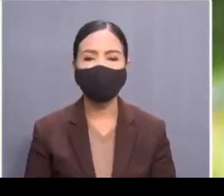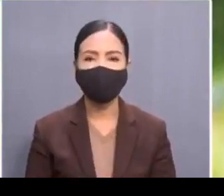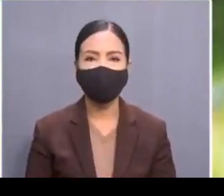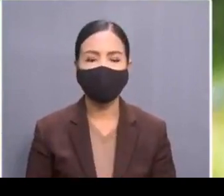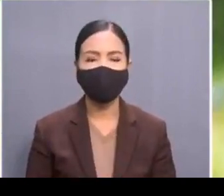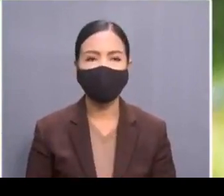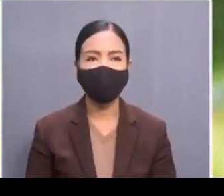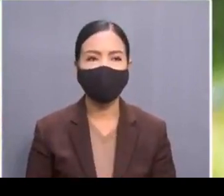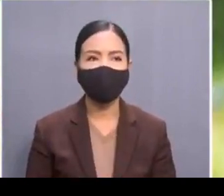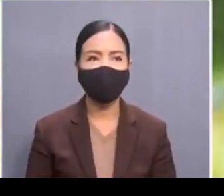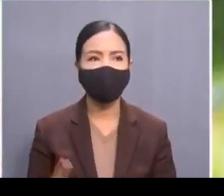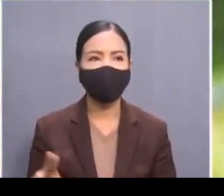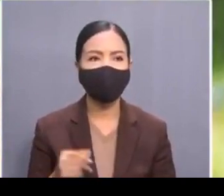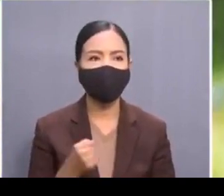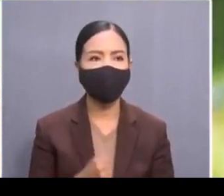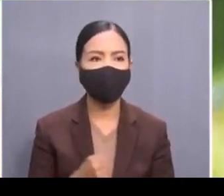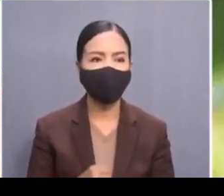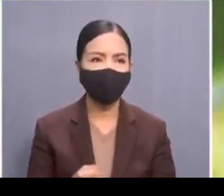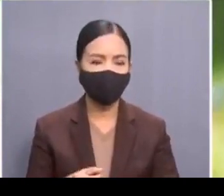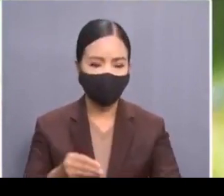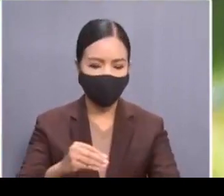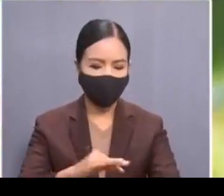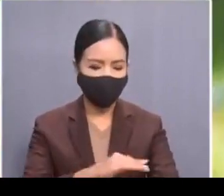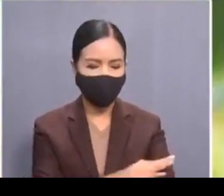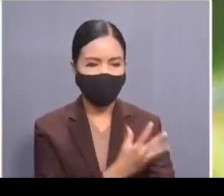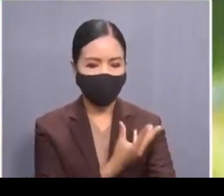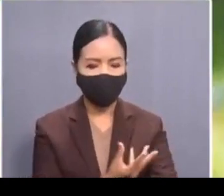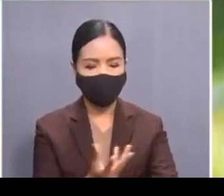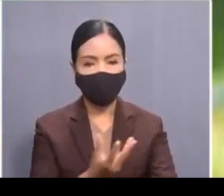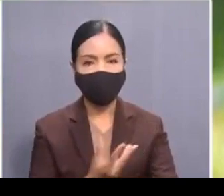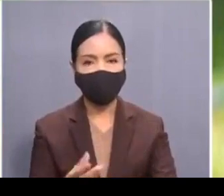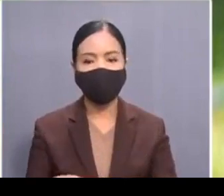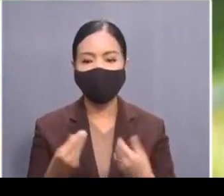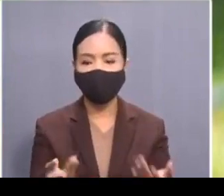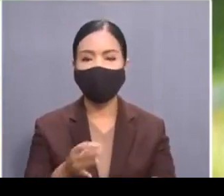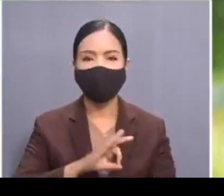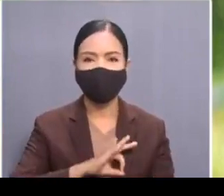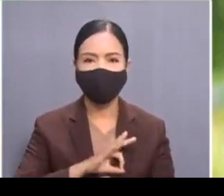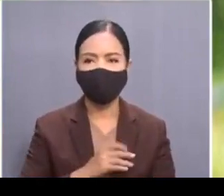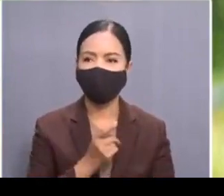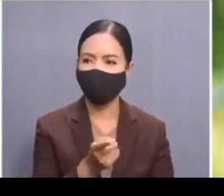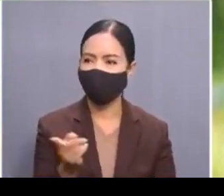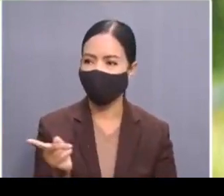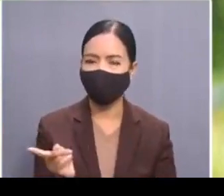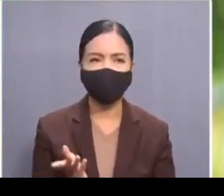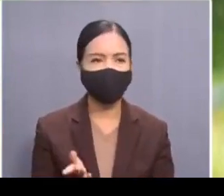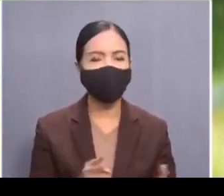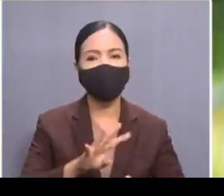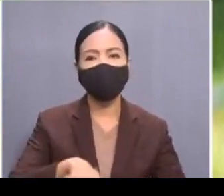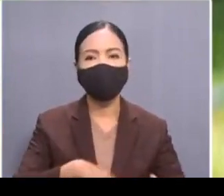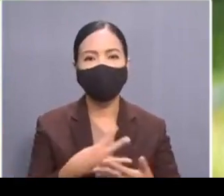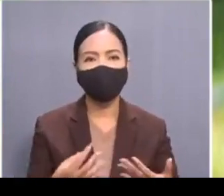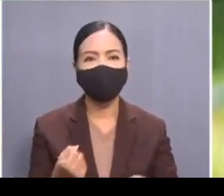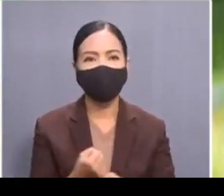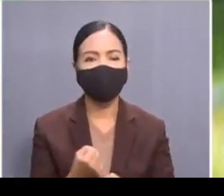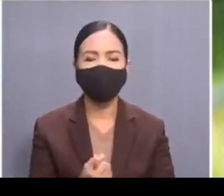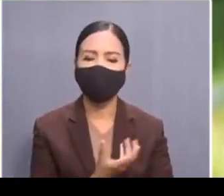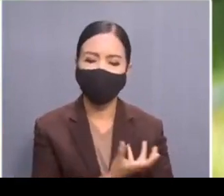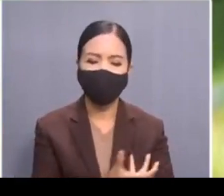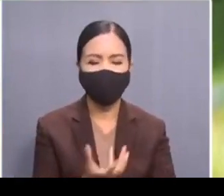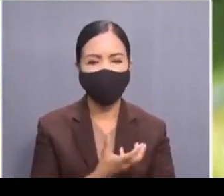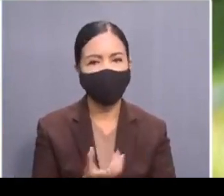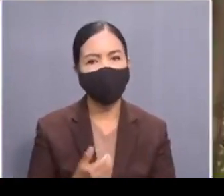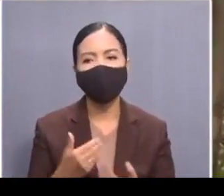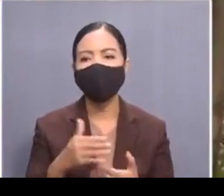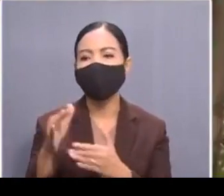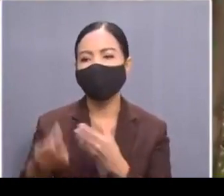เอามาใช้ทำวัสดุปลูกแล้วก็ทำโต๊ะเนี่ยให้กับสมาชิกได้วางแผนผลิตได้อย่างต่อเนื่องไม่ให้